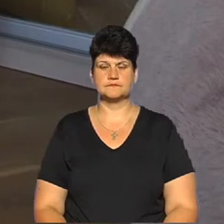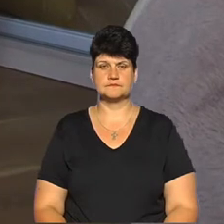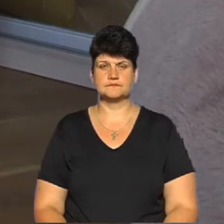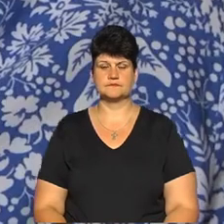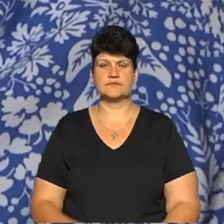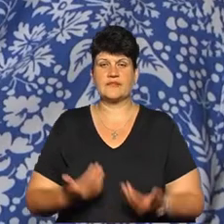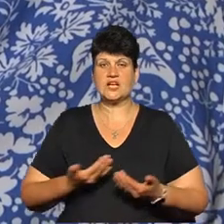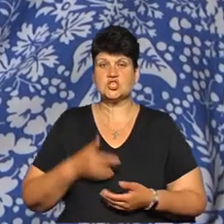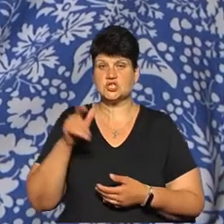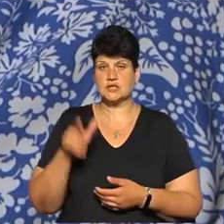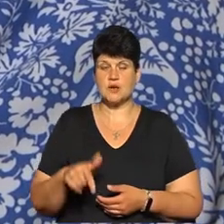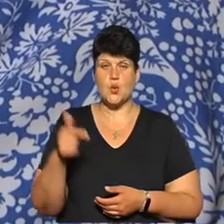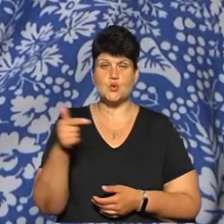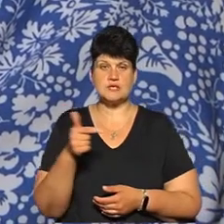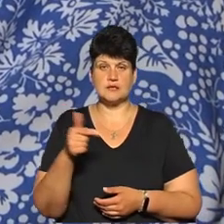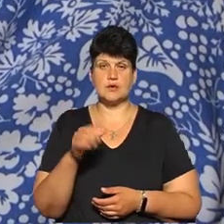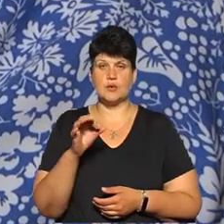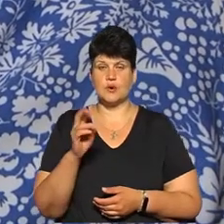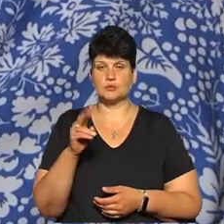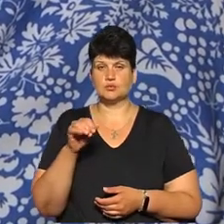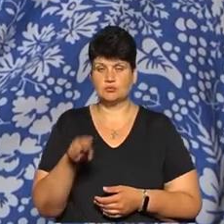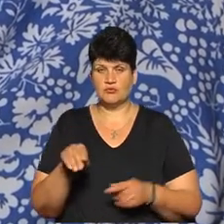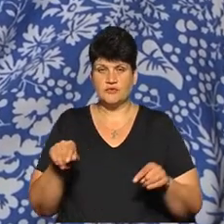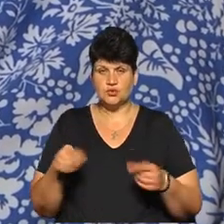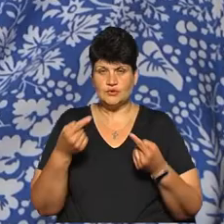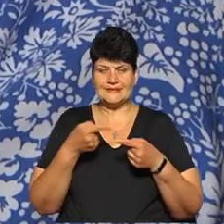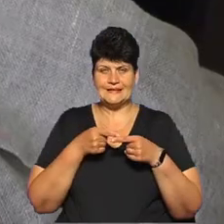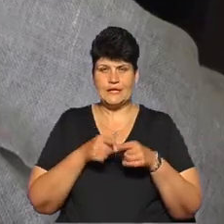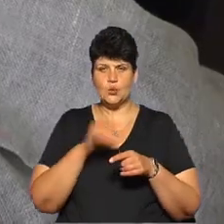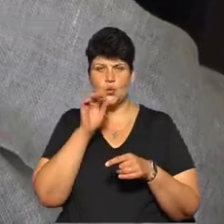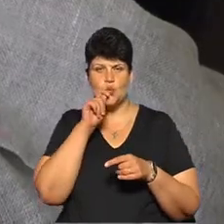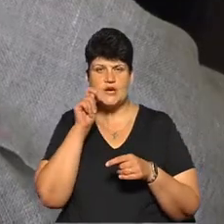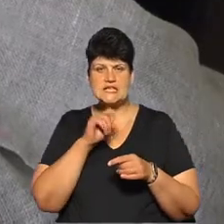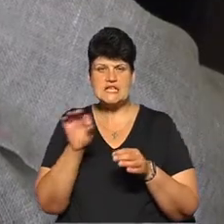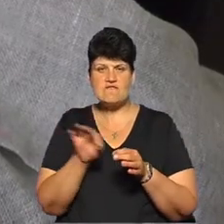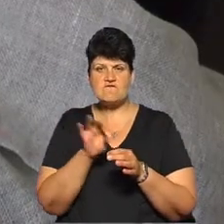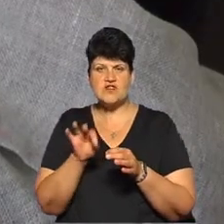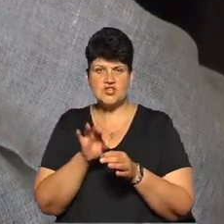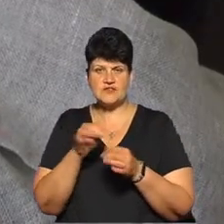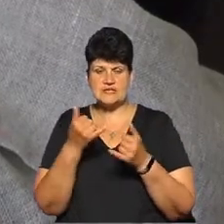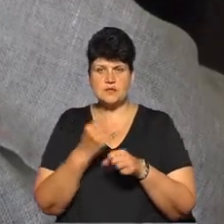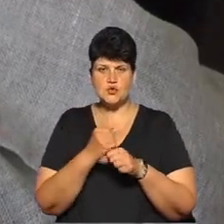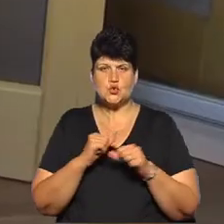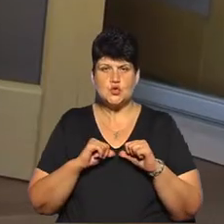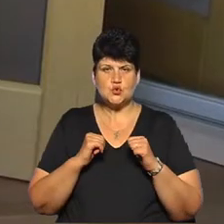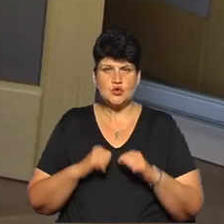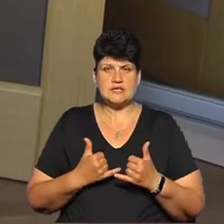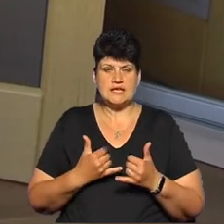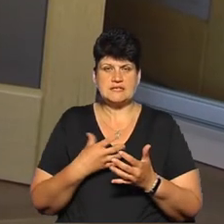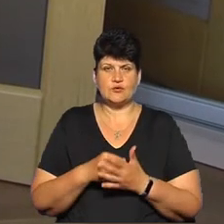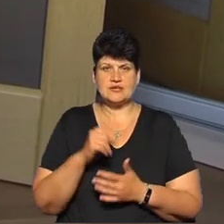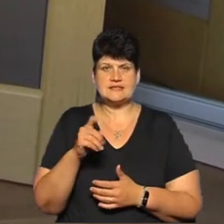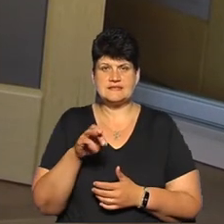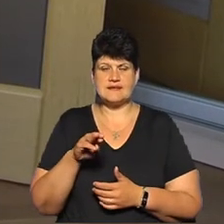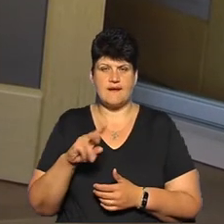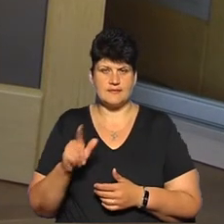Жителька Гусятина Ольга Кундис відроджує давні техніки української вишивки. Каже, зараз працює над сорочкою для свого зятя. Саме ця